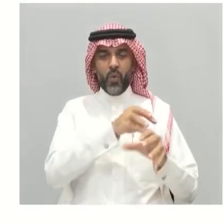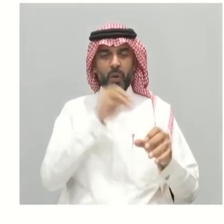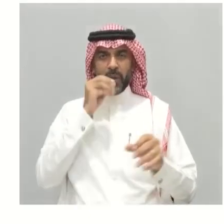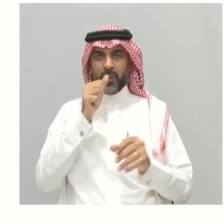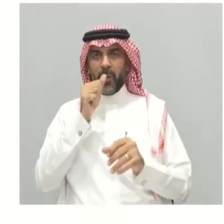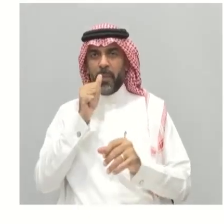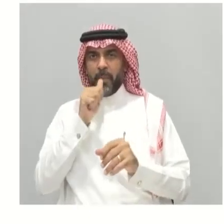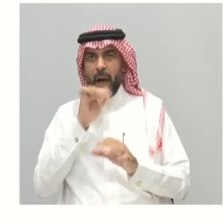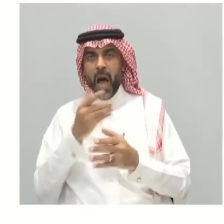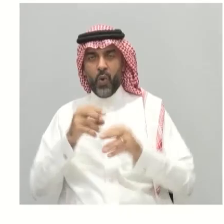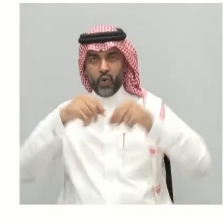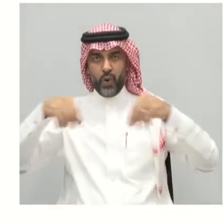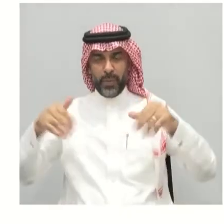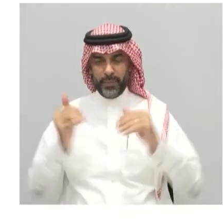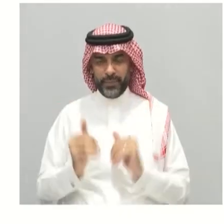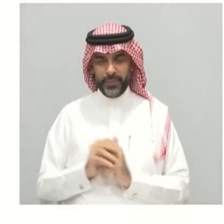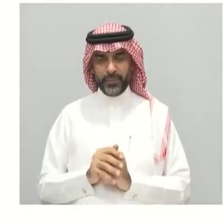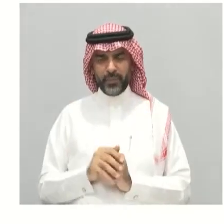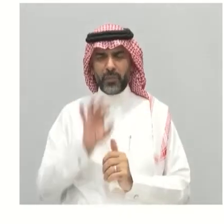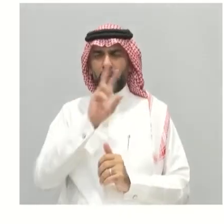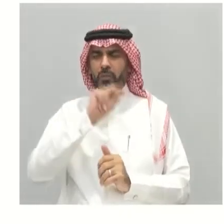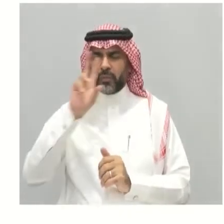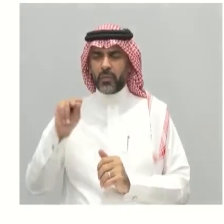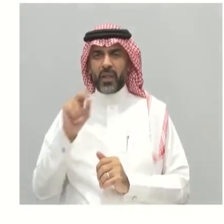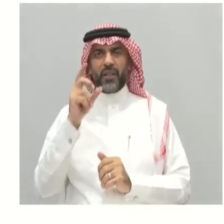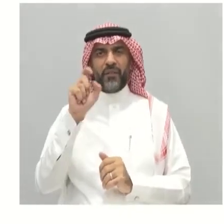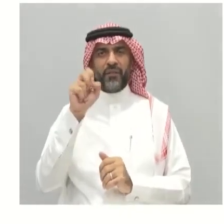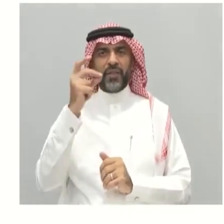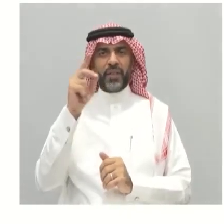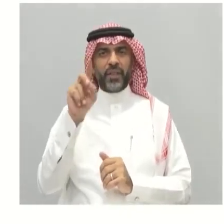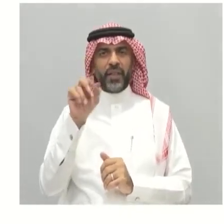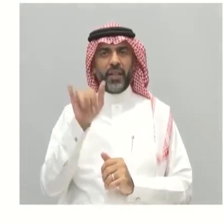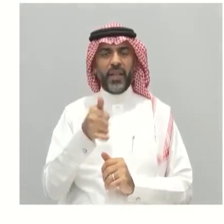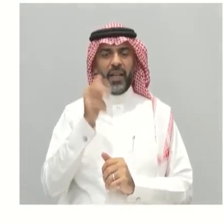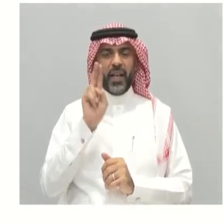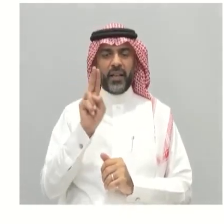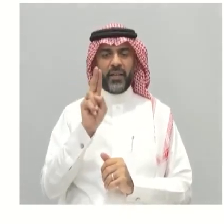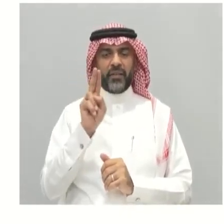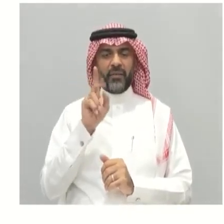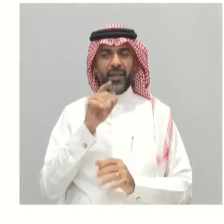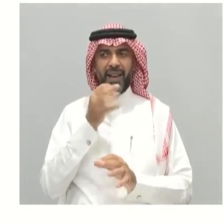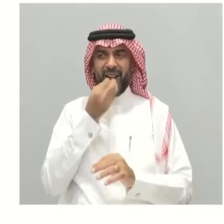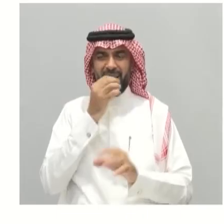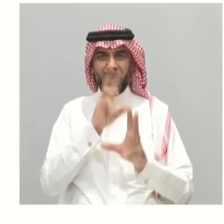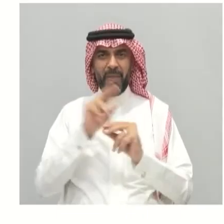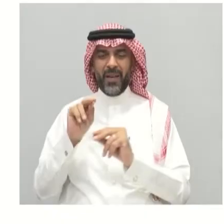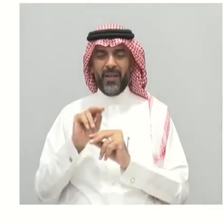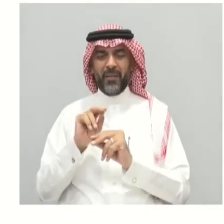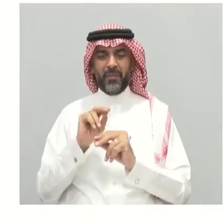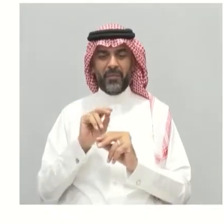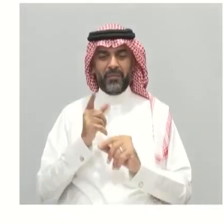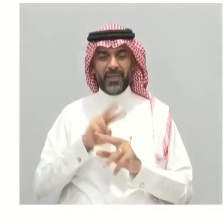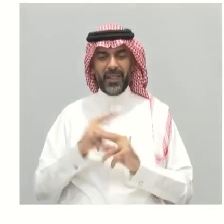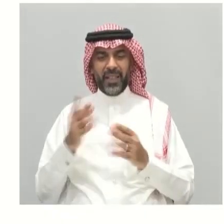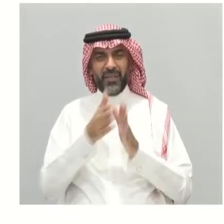ولكنها تختلف عنها في تركيب جدارها الخلوي كما انها تكون تكون خلايا تكثريه صوتيه